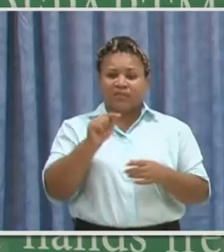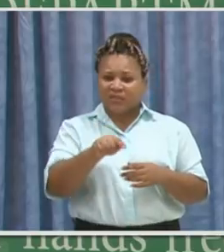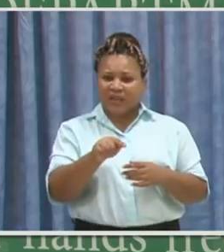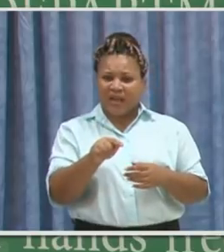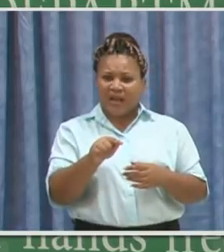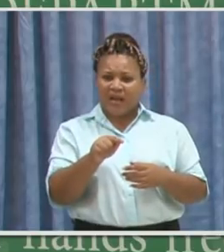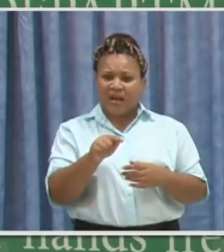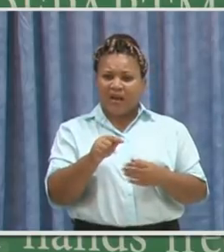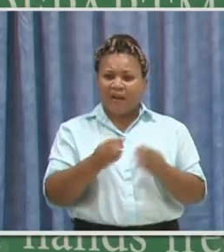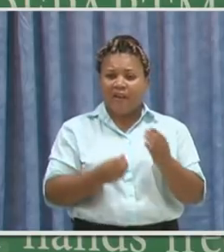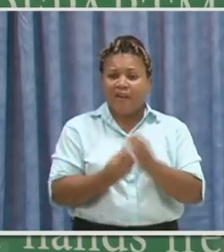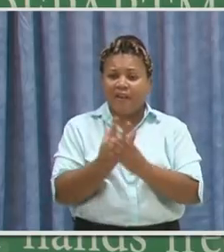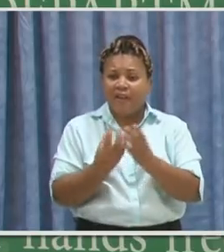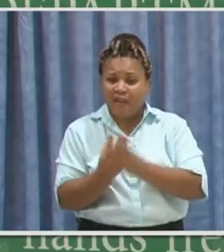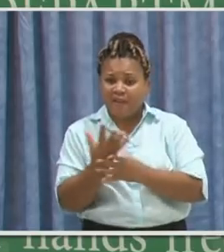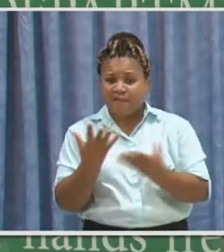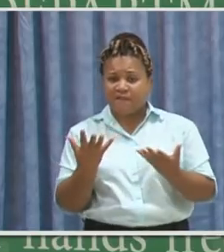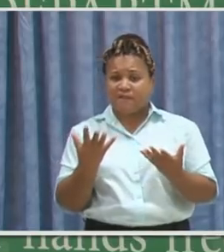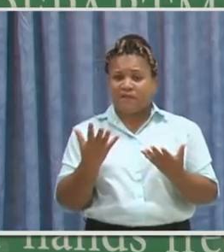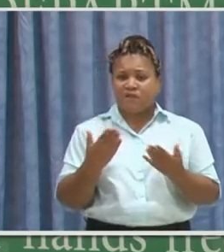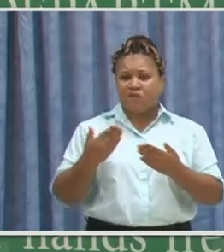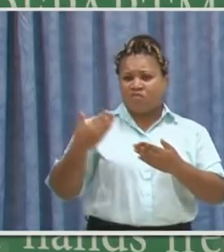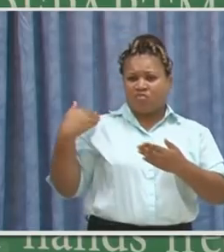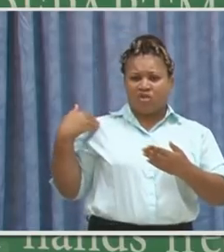peut-être là je peux aller plus grand en plein